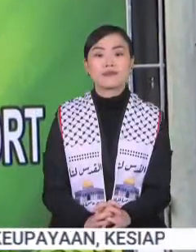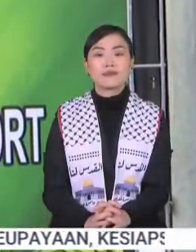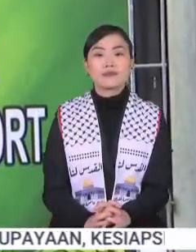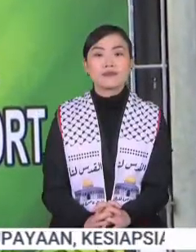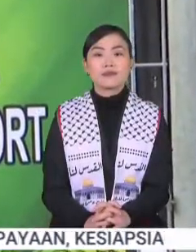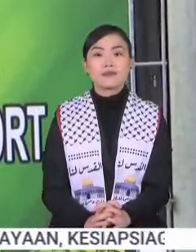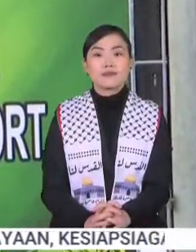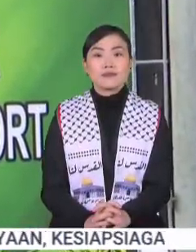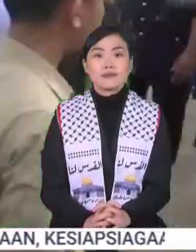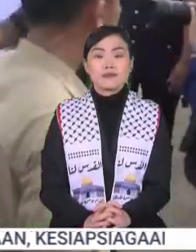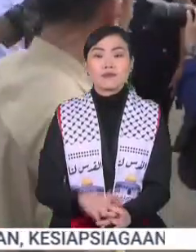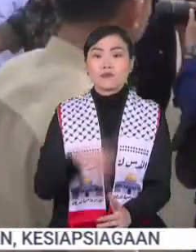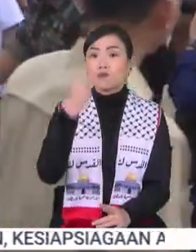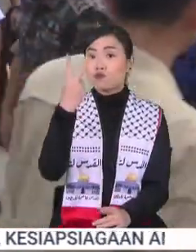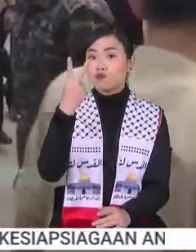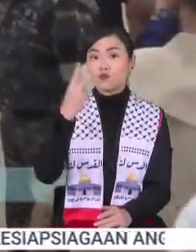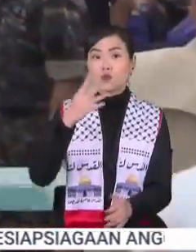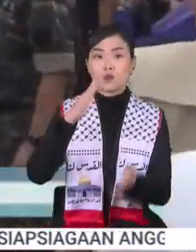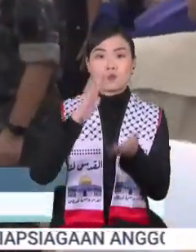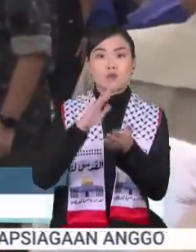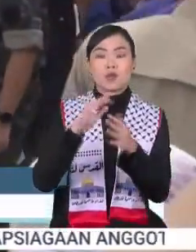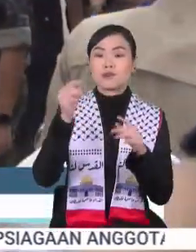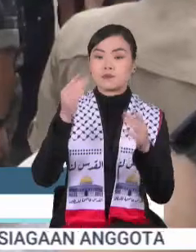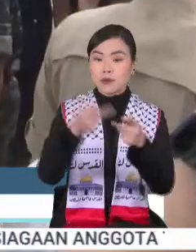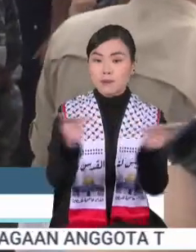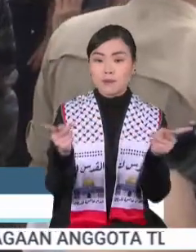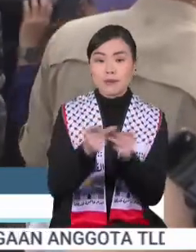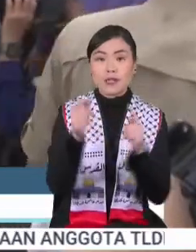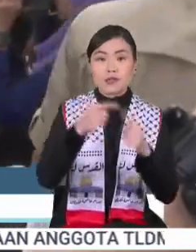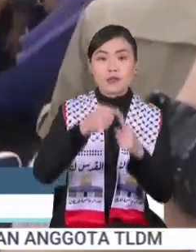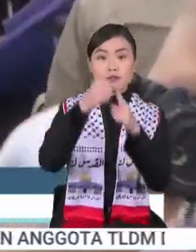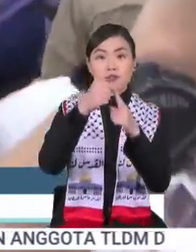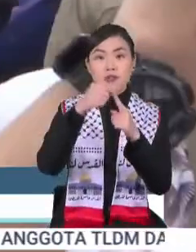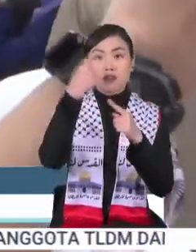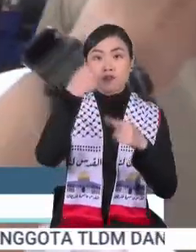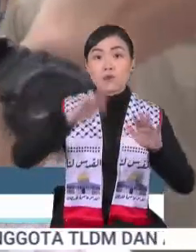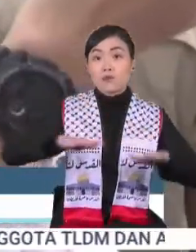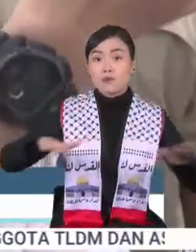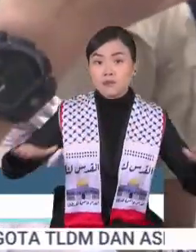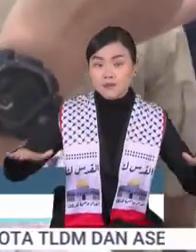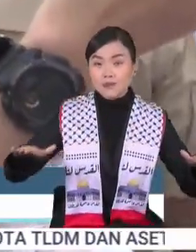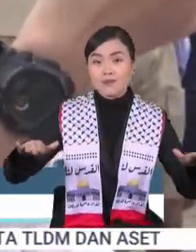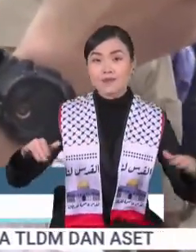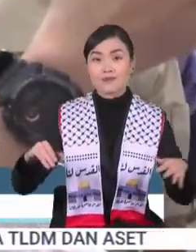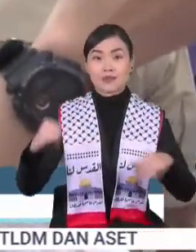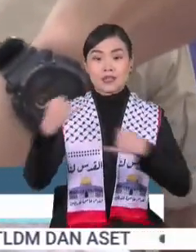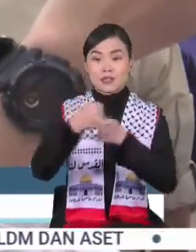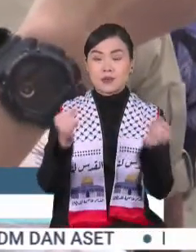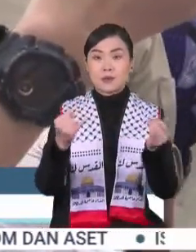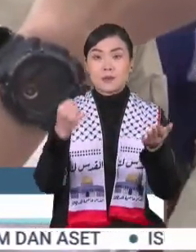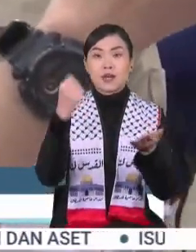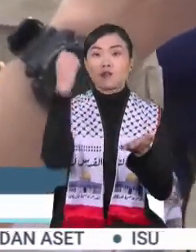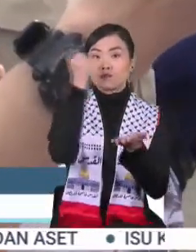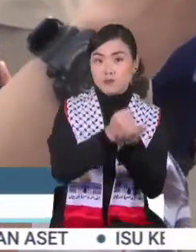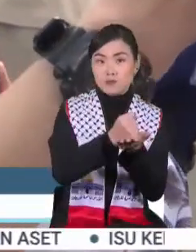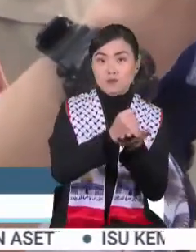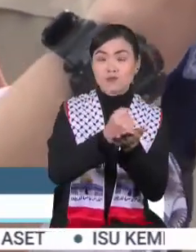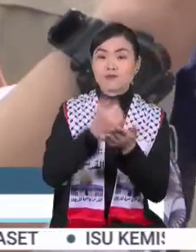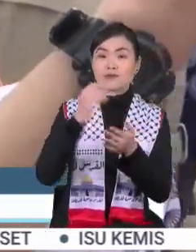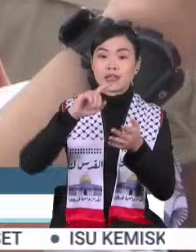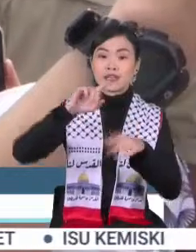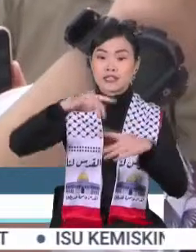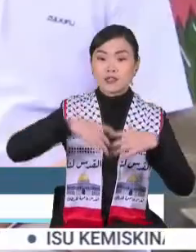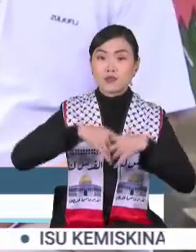malam dua lagi Baitul mhabah atau penempatan khas sementara kanak-kanak warga asing seliaan jabatan imigresen bakal diwujudkan tahun